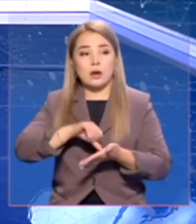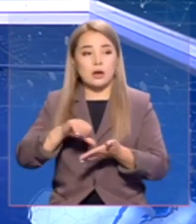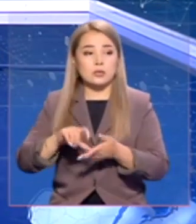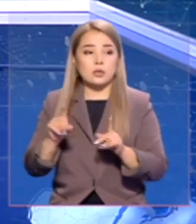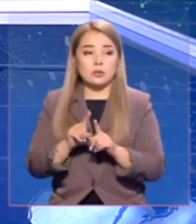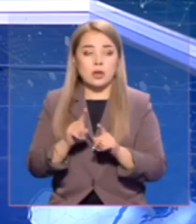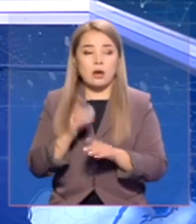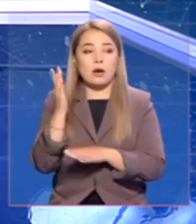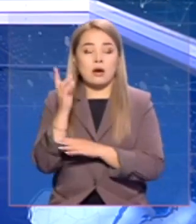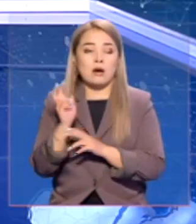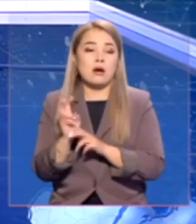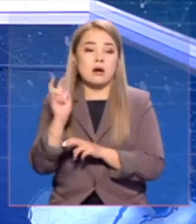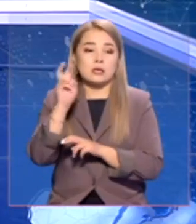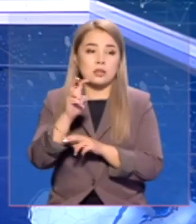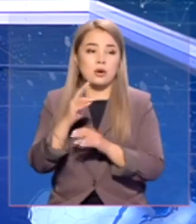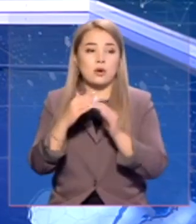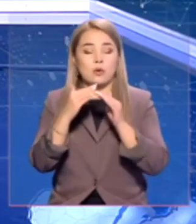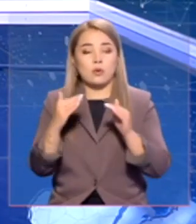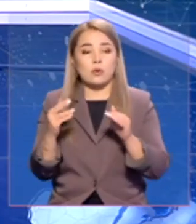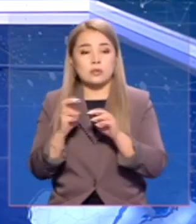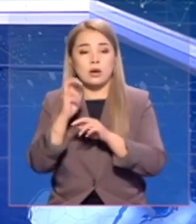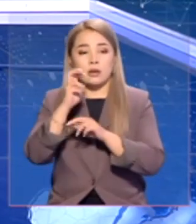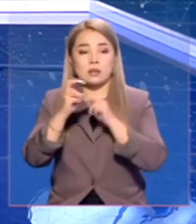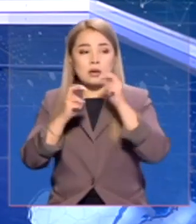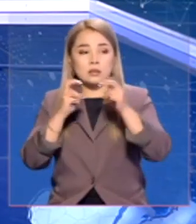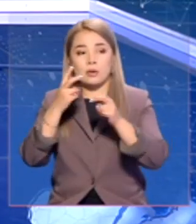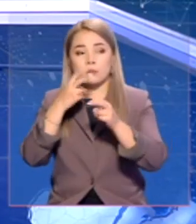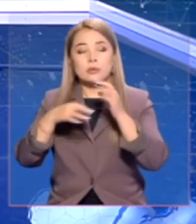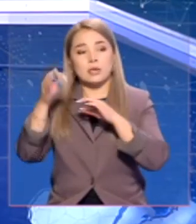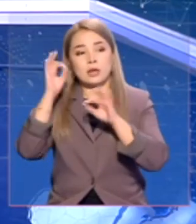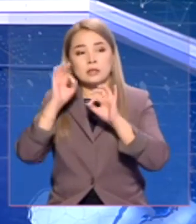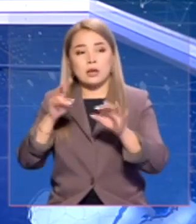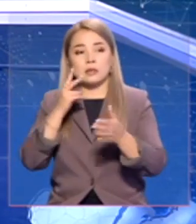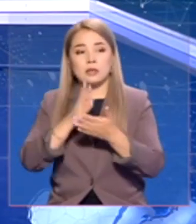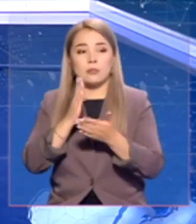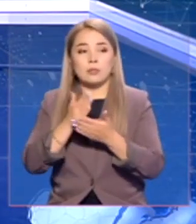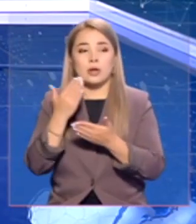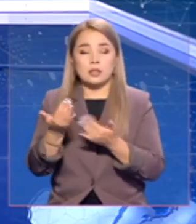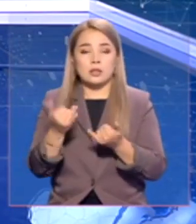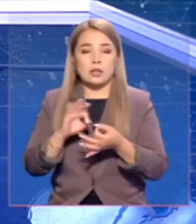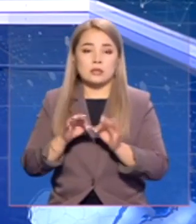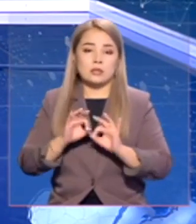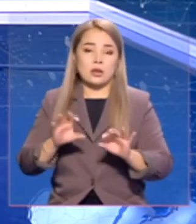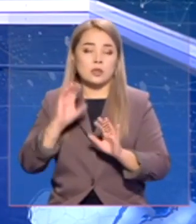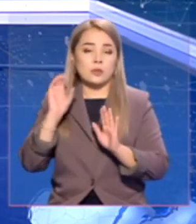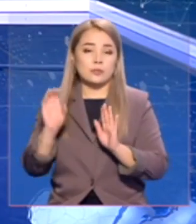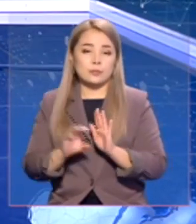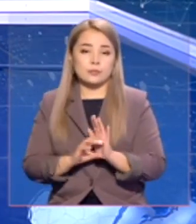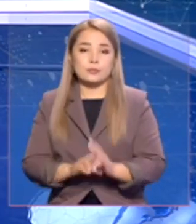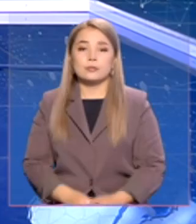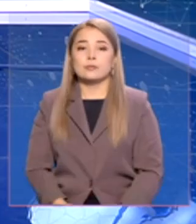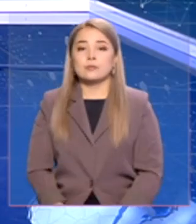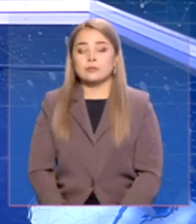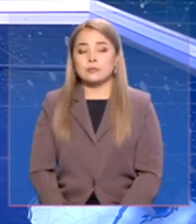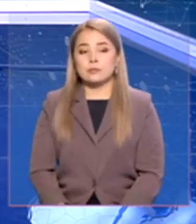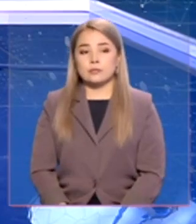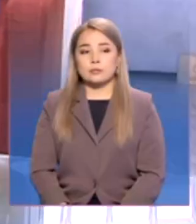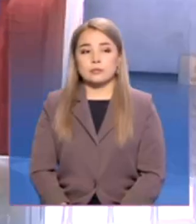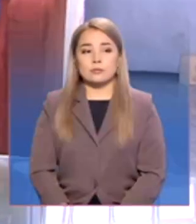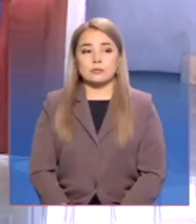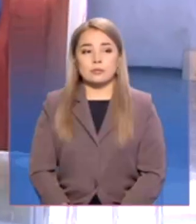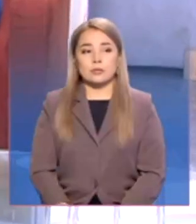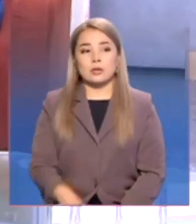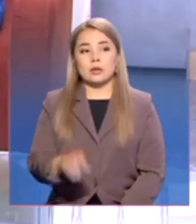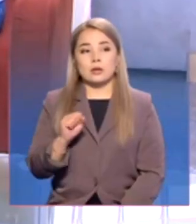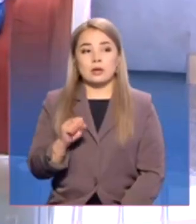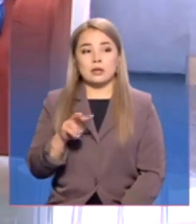үшін ағашқа не қора төбесіне шығып кеткені еске түсе береді. Оңғар Алпысбайұлының материалы.